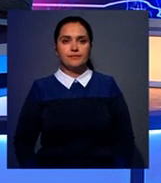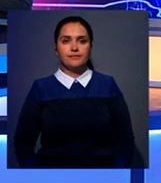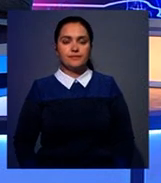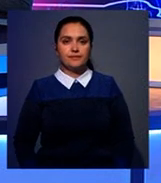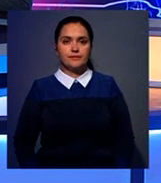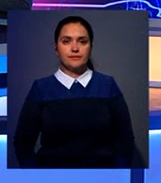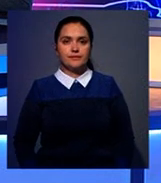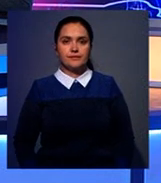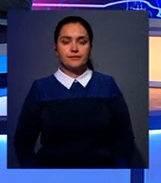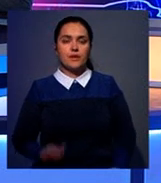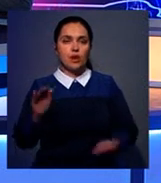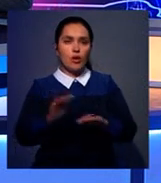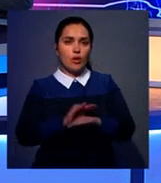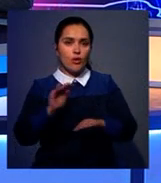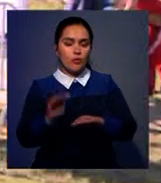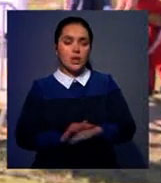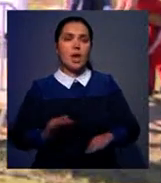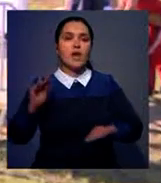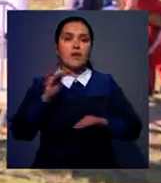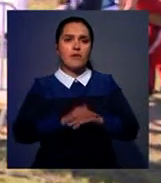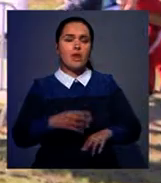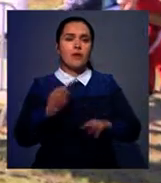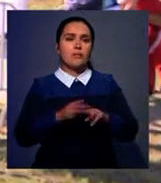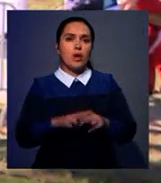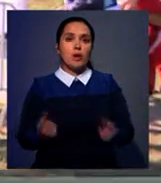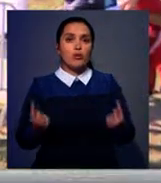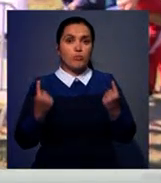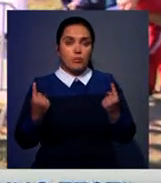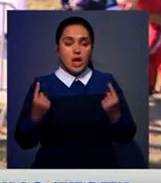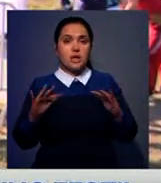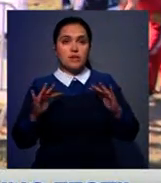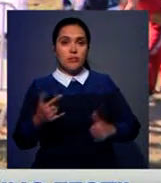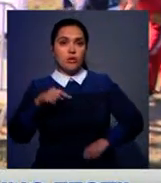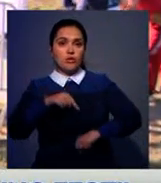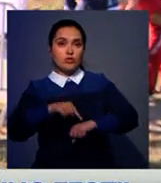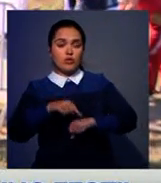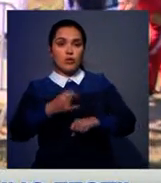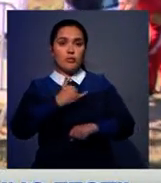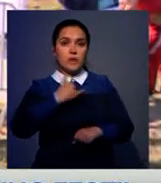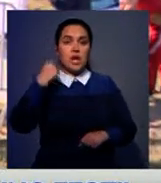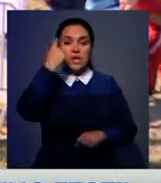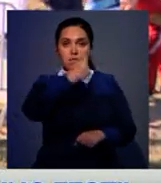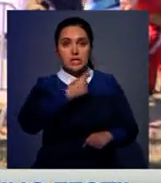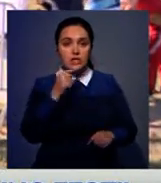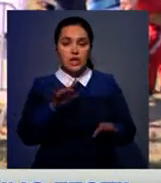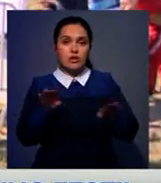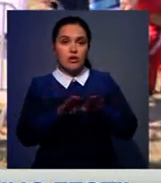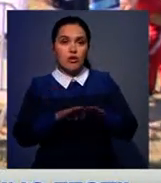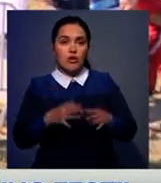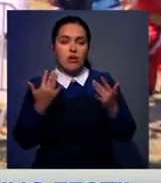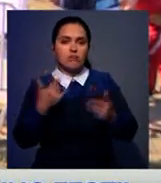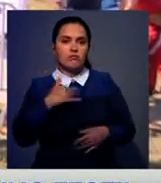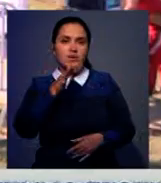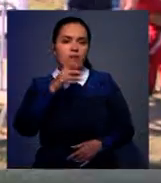Вечер добрый, Динара. Здесь действительно происходит грандиозное событие и ощущение лично у меня такое, будто я переместилась во